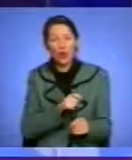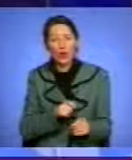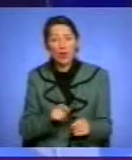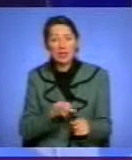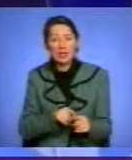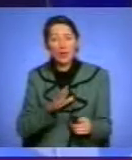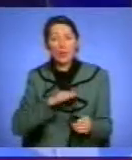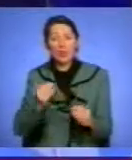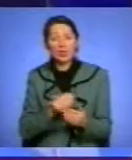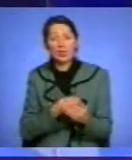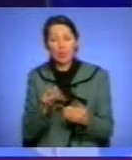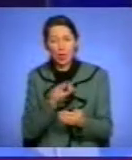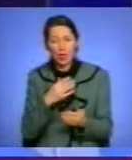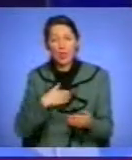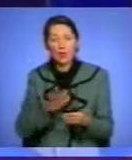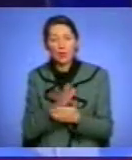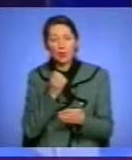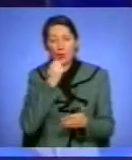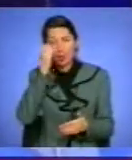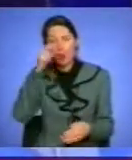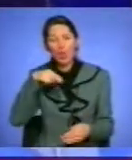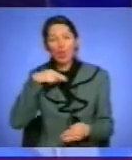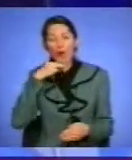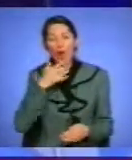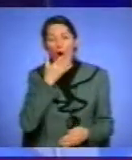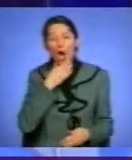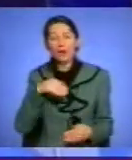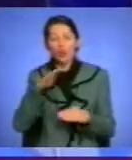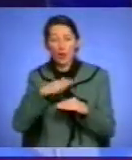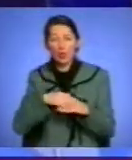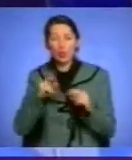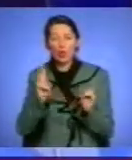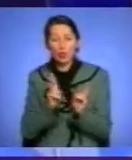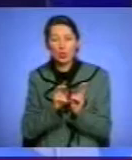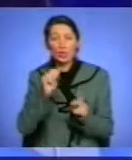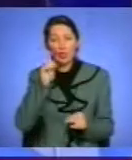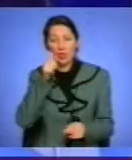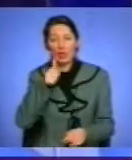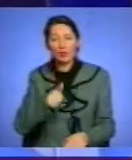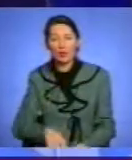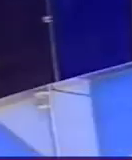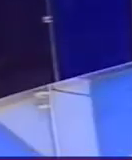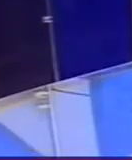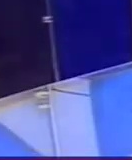Це був останній сюжет нашого випуску. Дякую за увагу, гарного вечора і зустрінемось завтра.